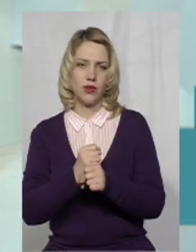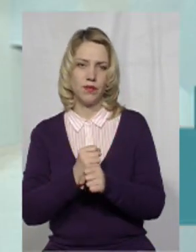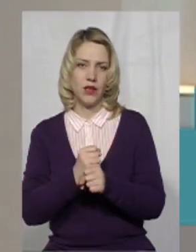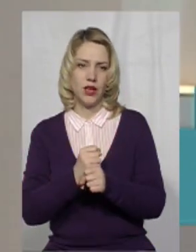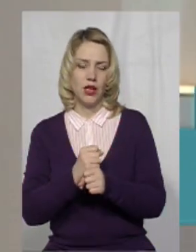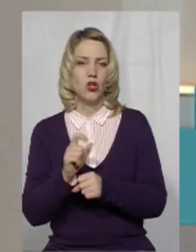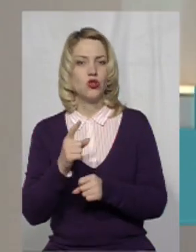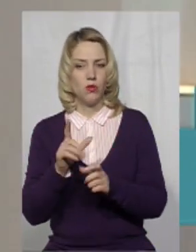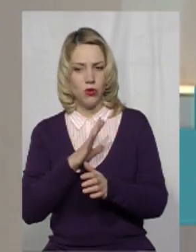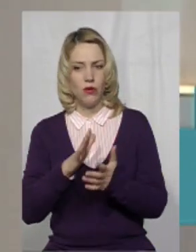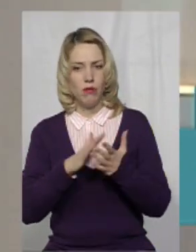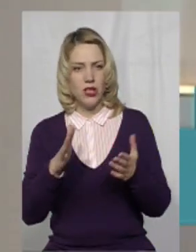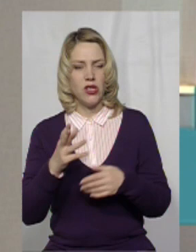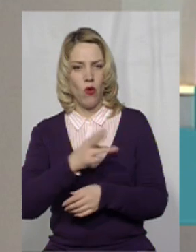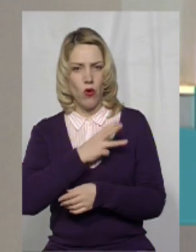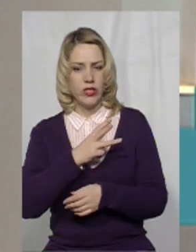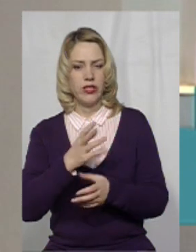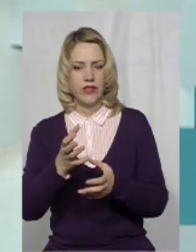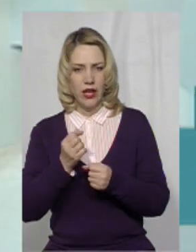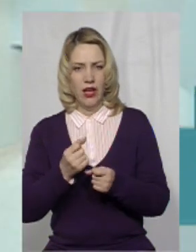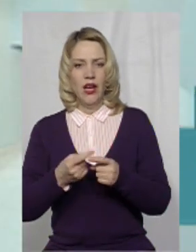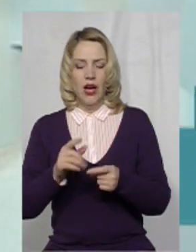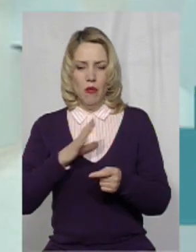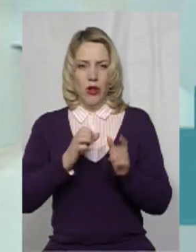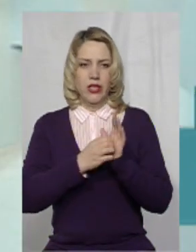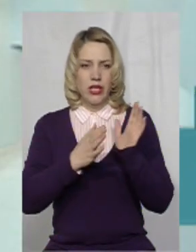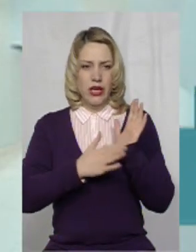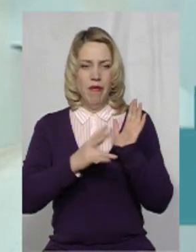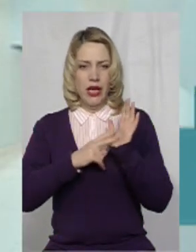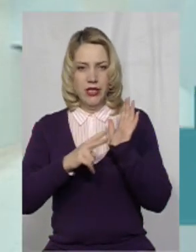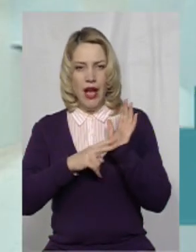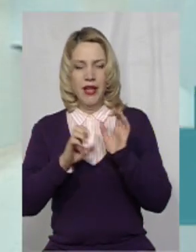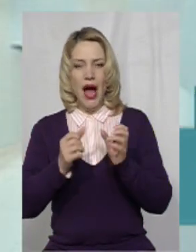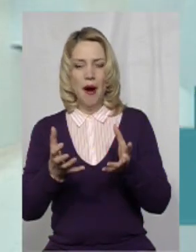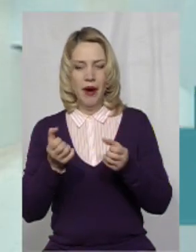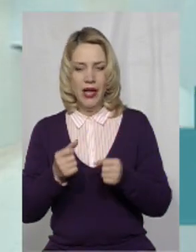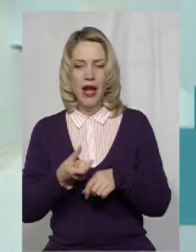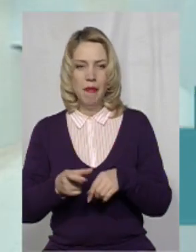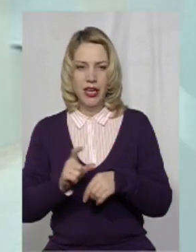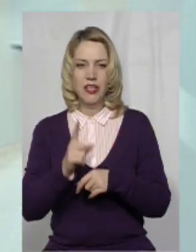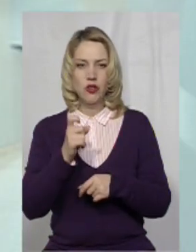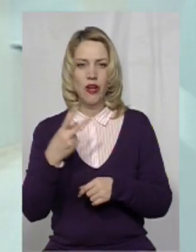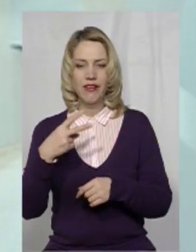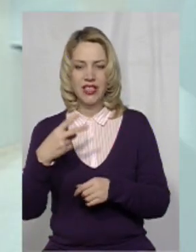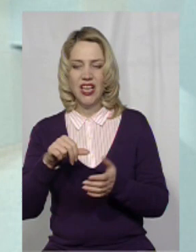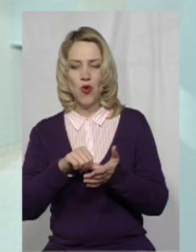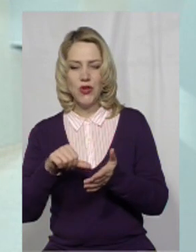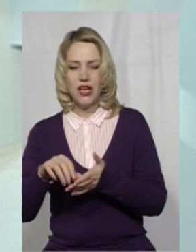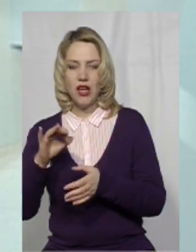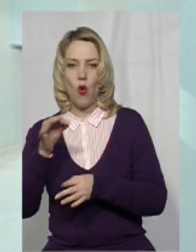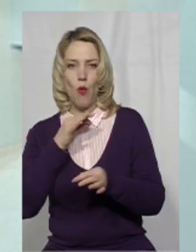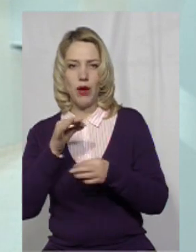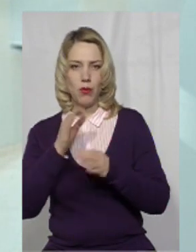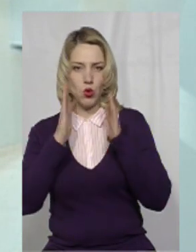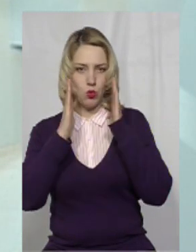і більше охочих було взяти участь в цих перемовинах? Так, було наразі зареєстровано 70, а прийняло більше 120 в нас учасників у